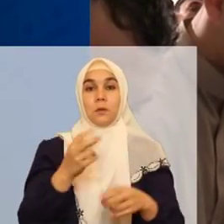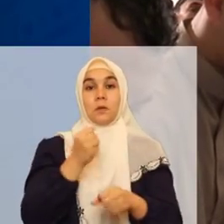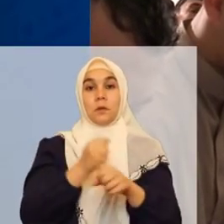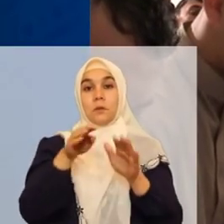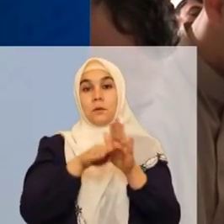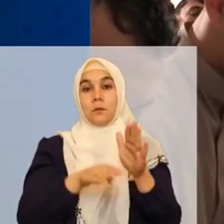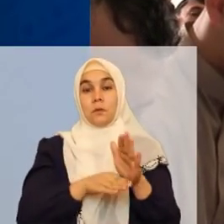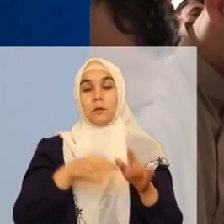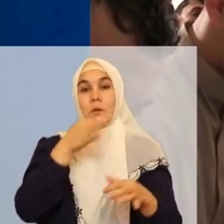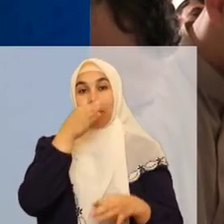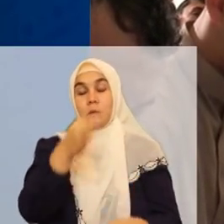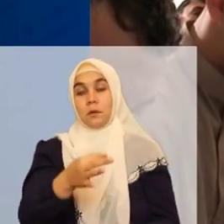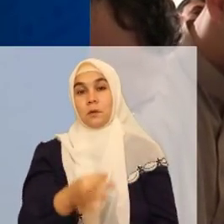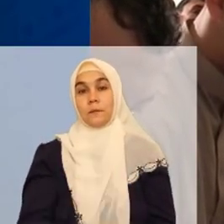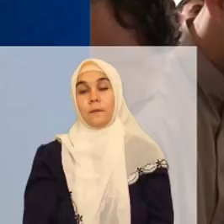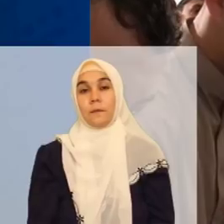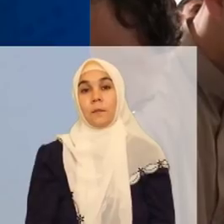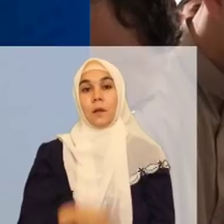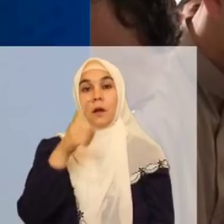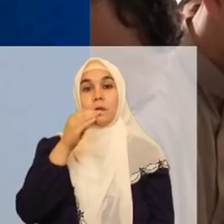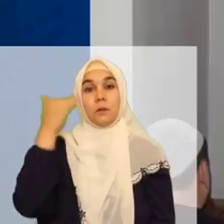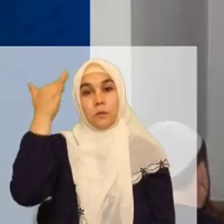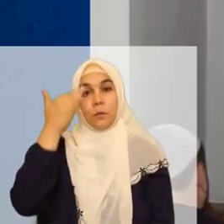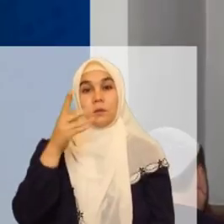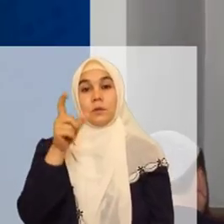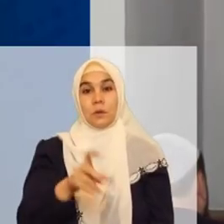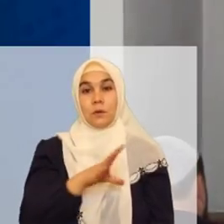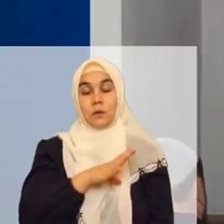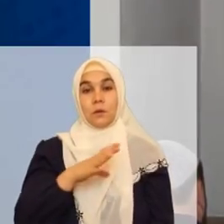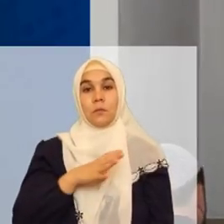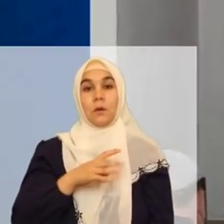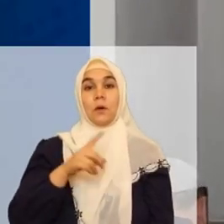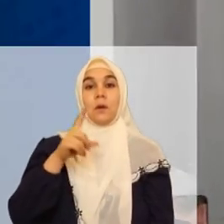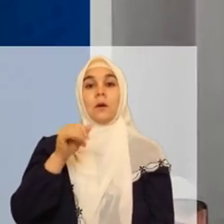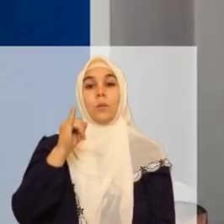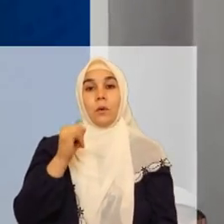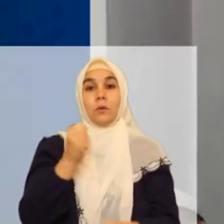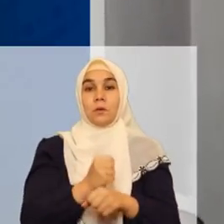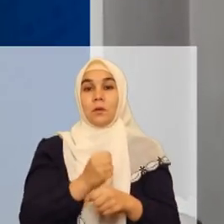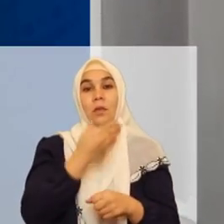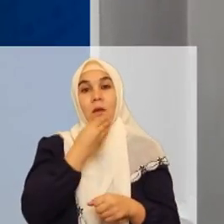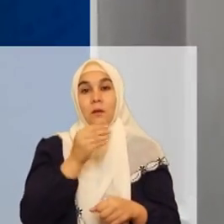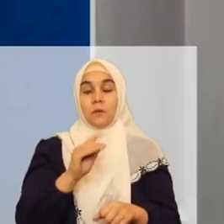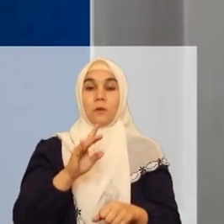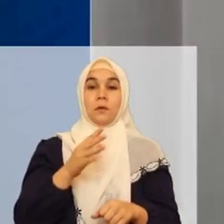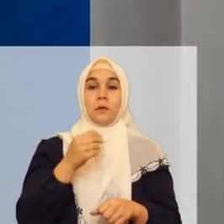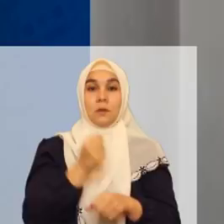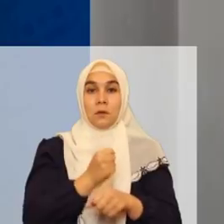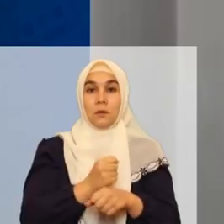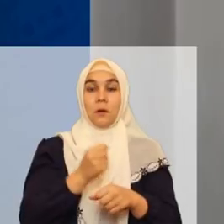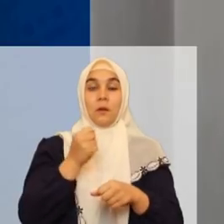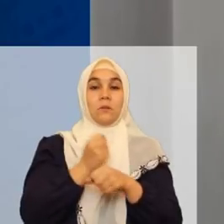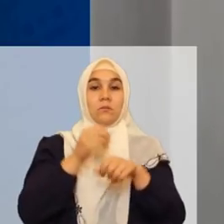Hajni doirasidan chiqarib qo'yibdi. Hajni niyat qilgan odam birorta axloqsizlikni qilmasligi kerak